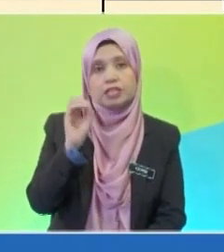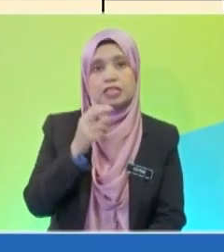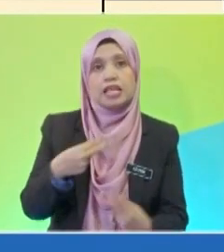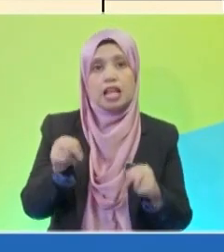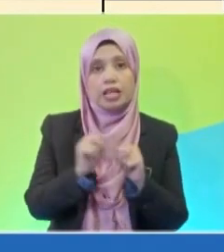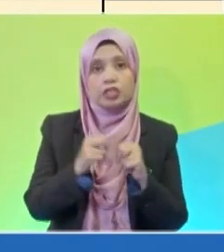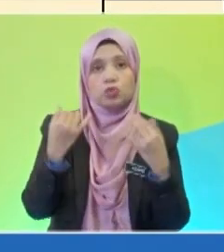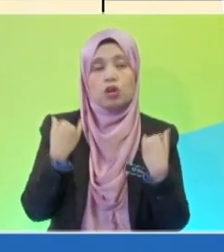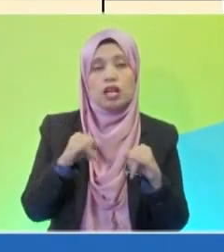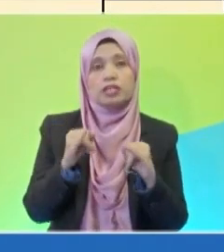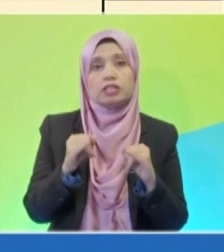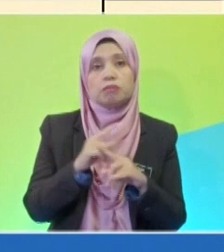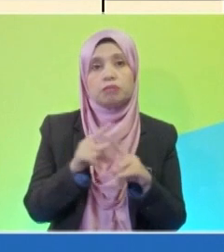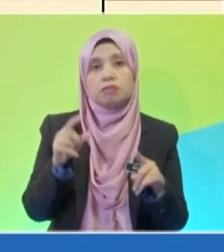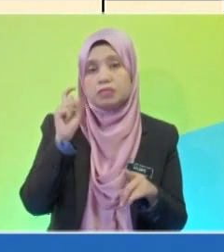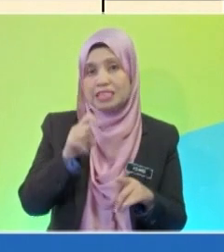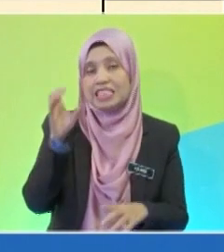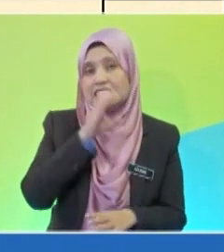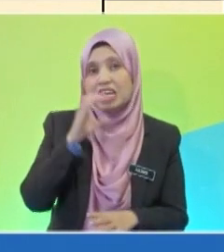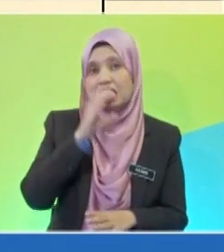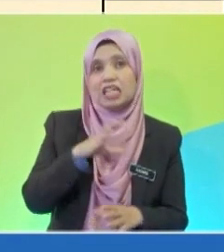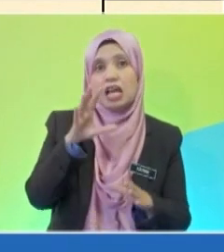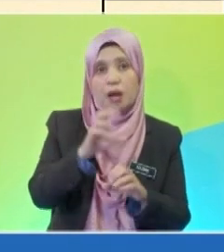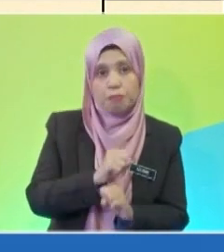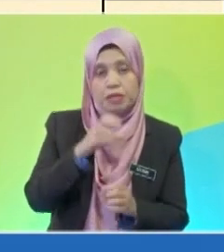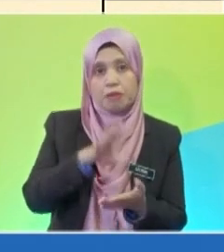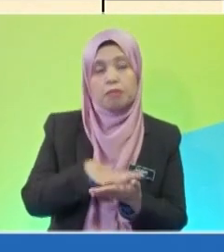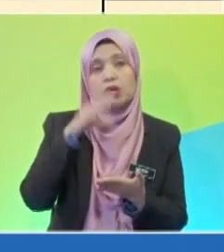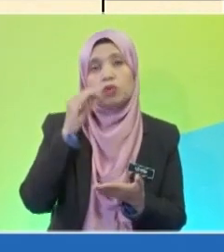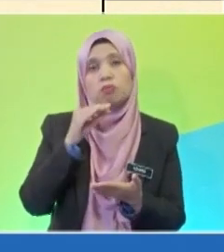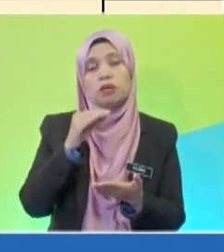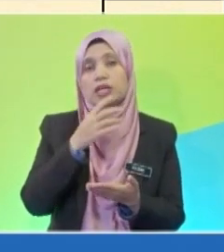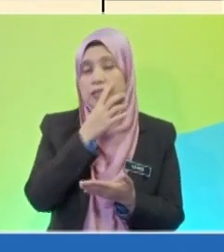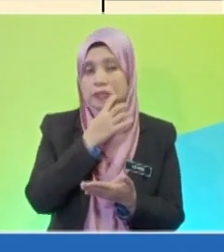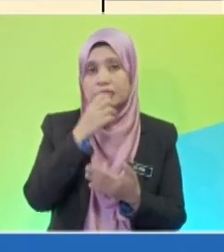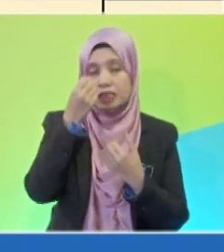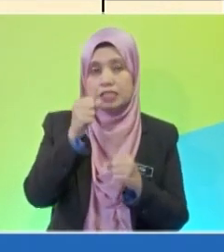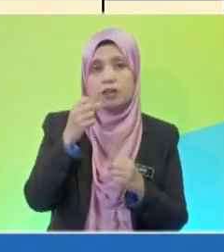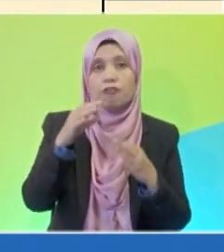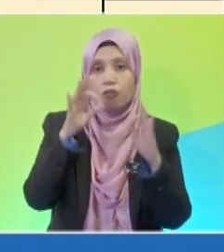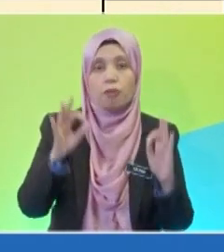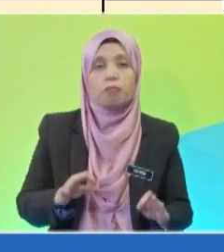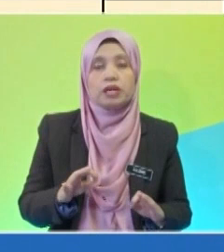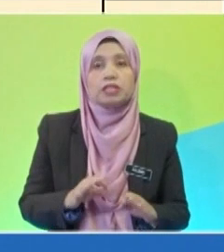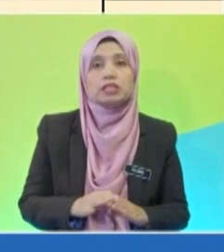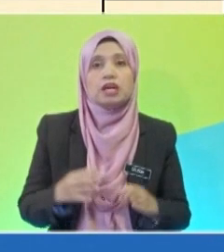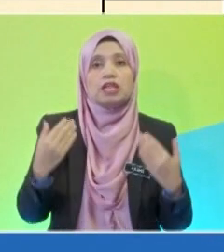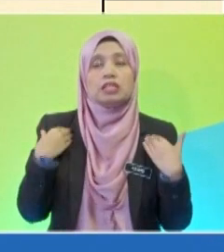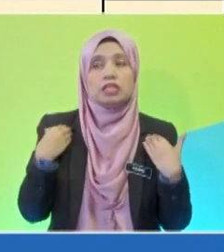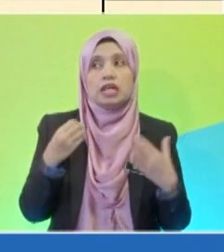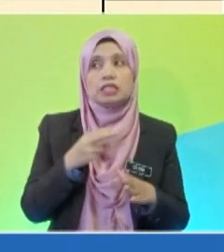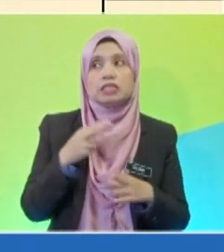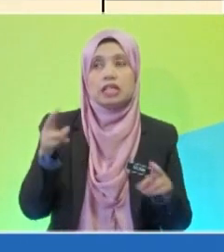Kena cari Nisa di sini. Mereka kena ambil maklumat dalam soalan tu, mereka kena sediakan format ini. Ada tak hasil? Ada